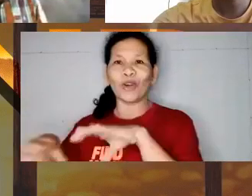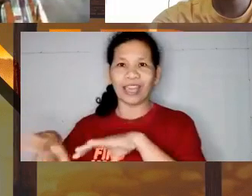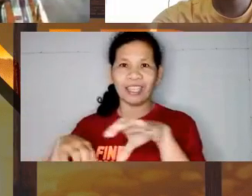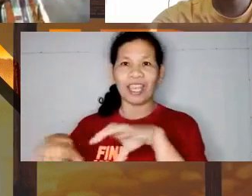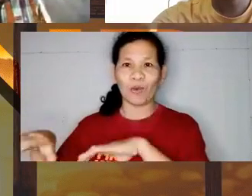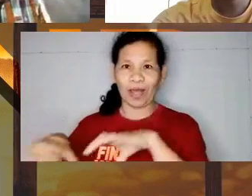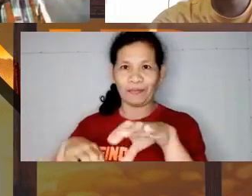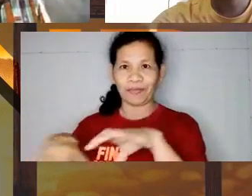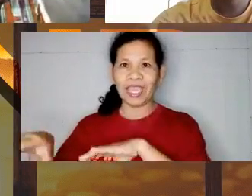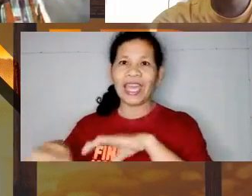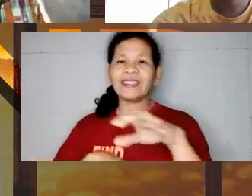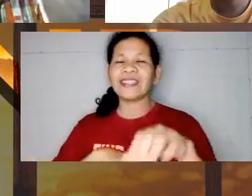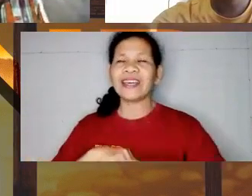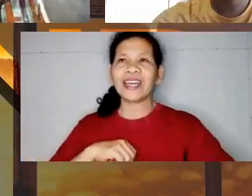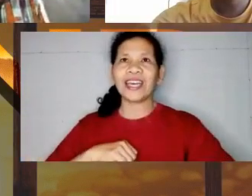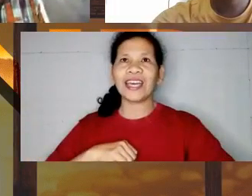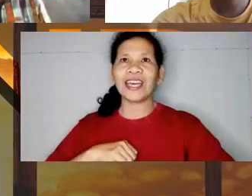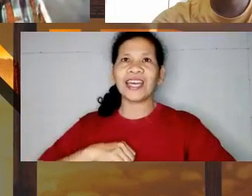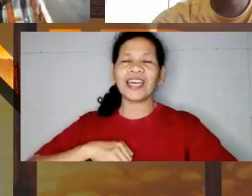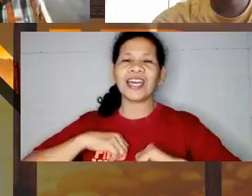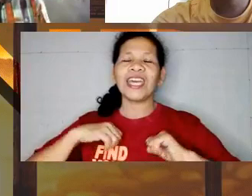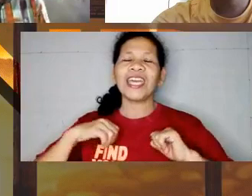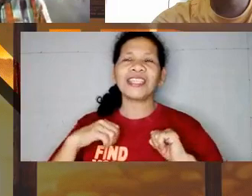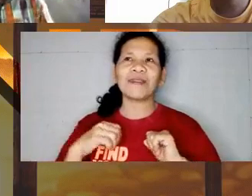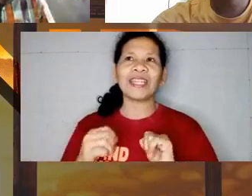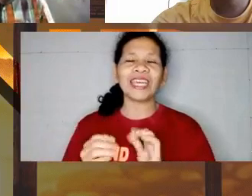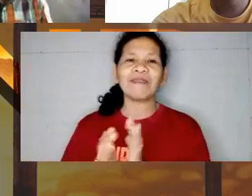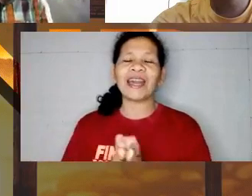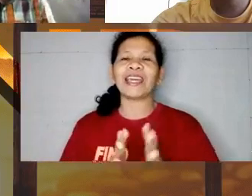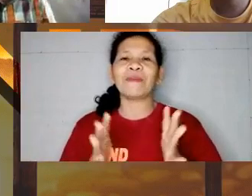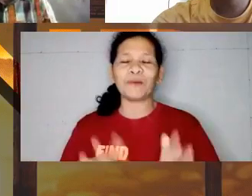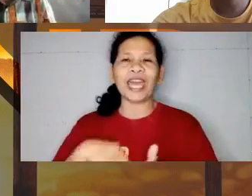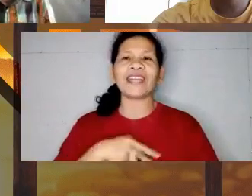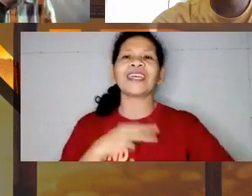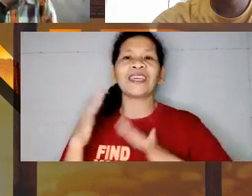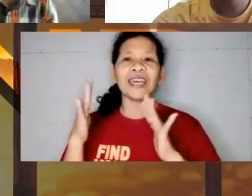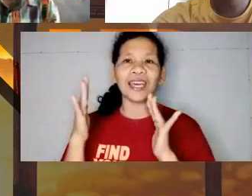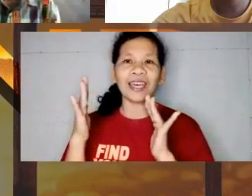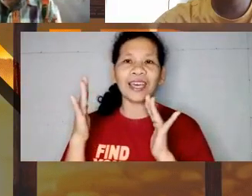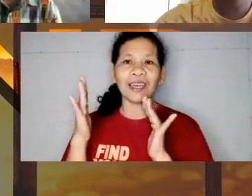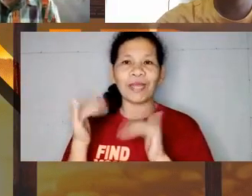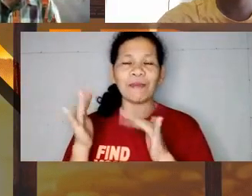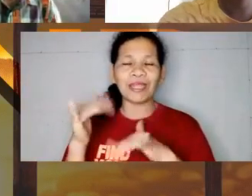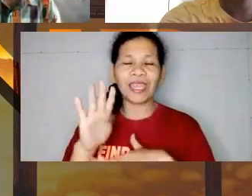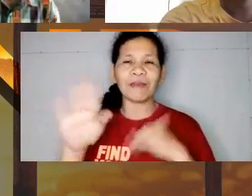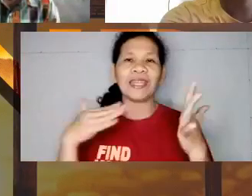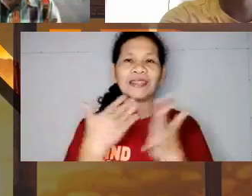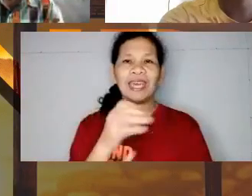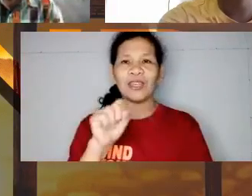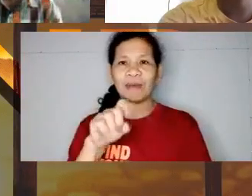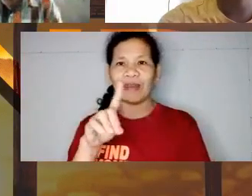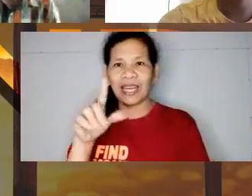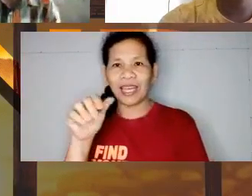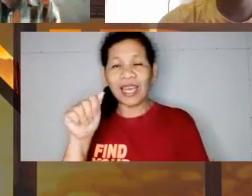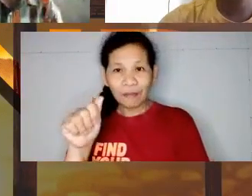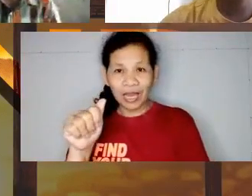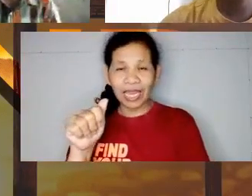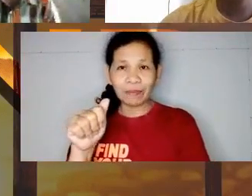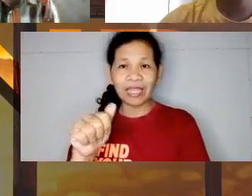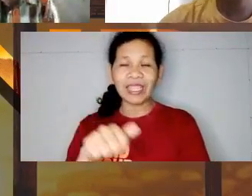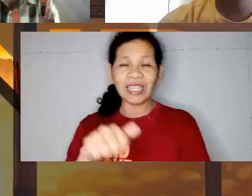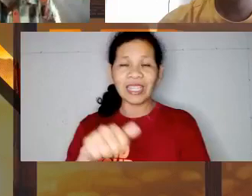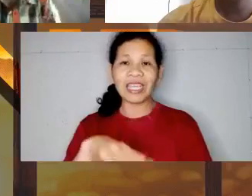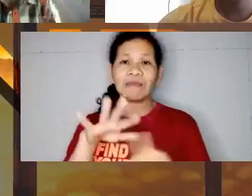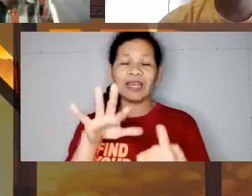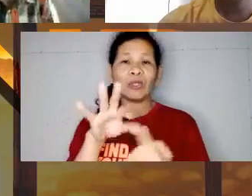at yung ating gawa. At isang malaking bagay po na ating minimiti bilang tayo ay